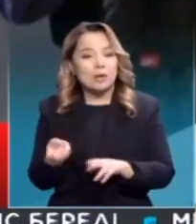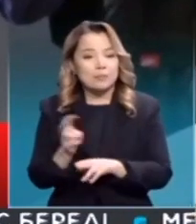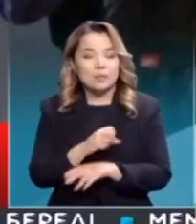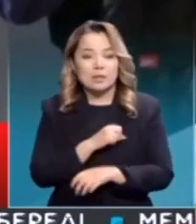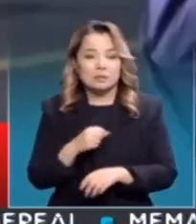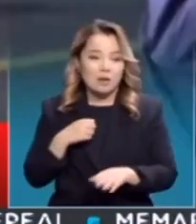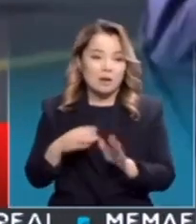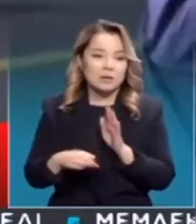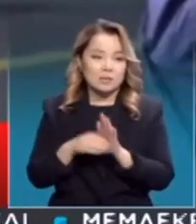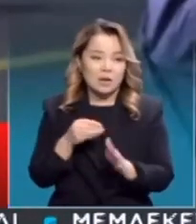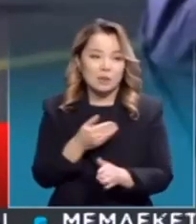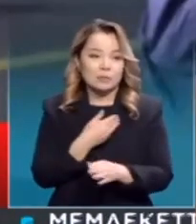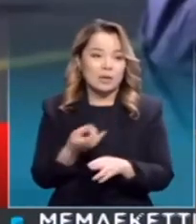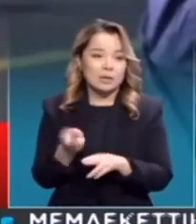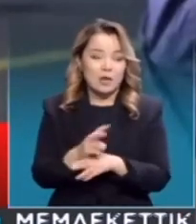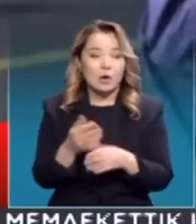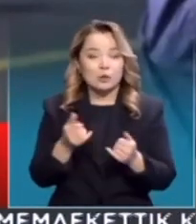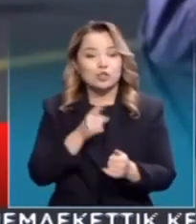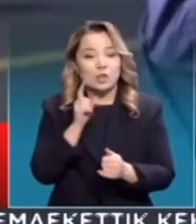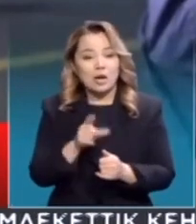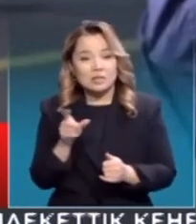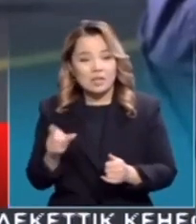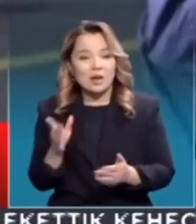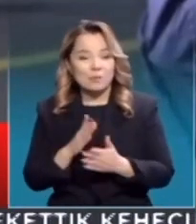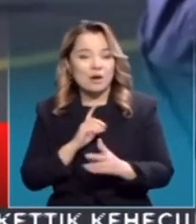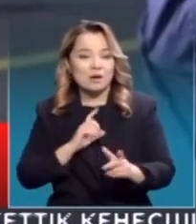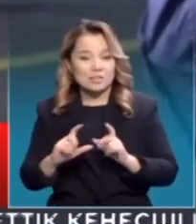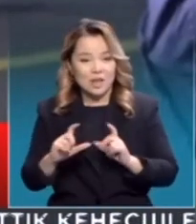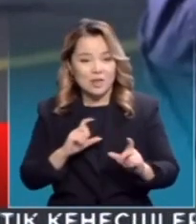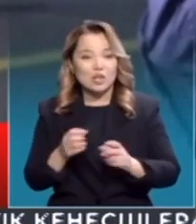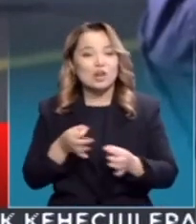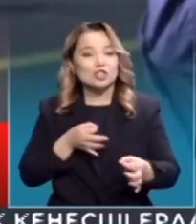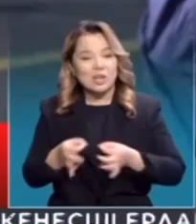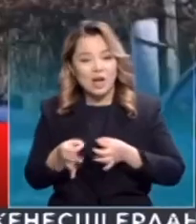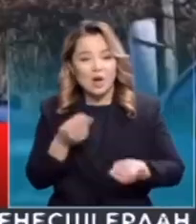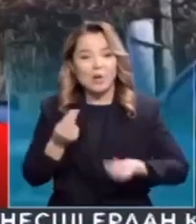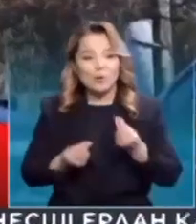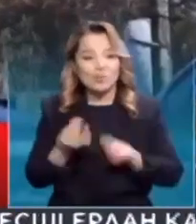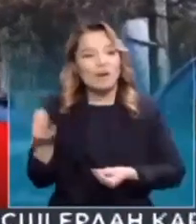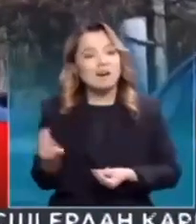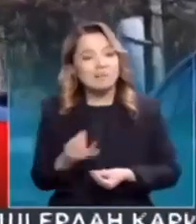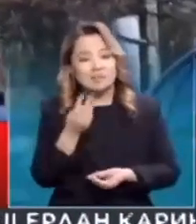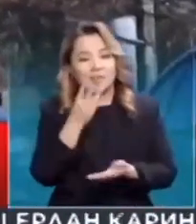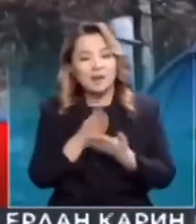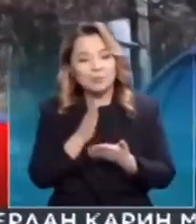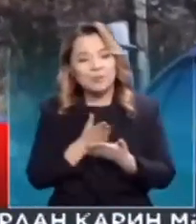жасауға келдім. Бір жағынан мен жастармен шашка ойнап отырмын.